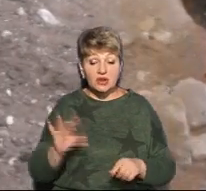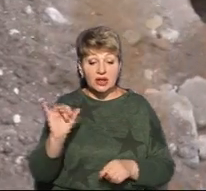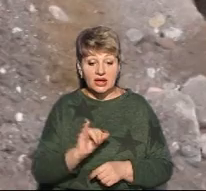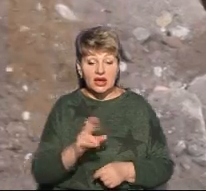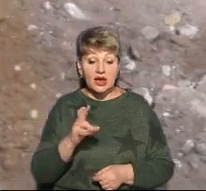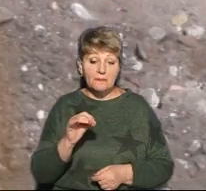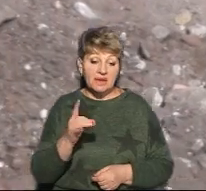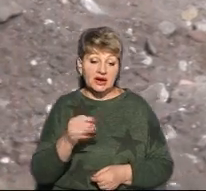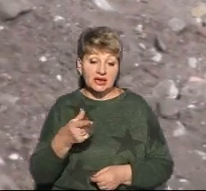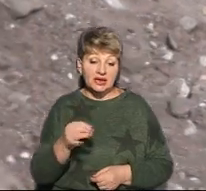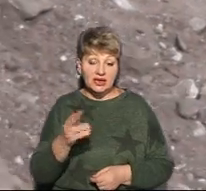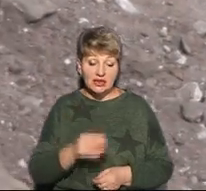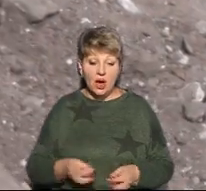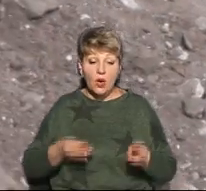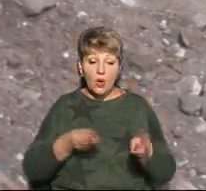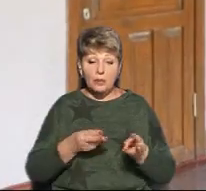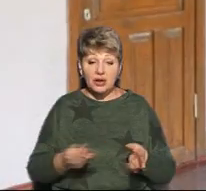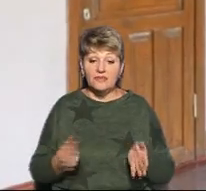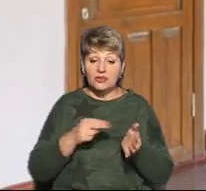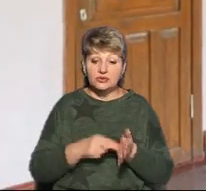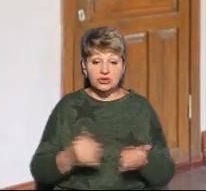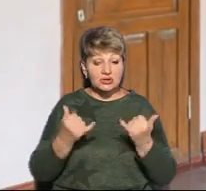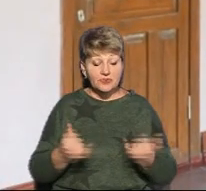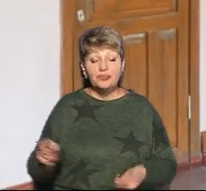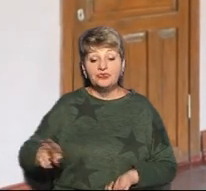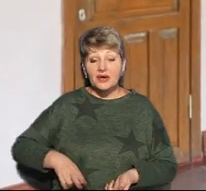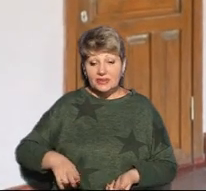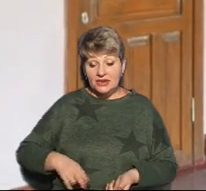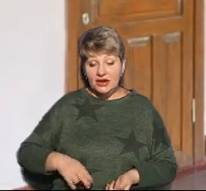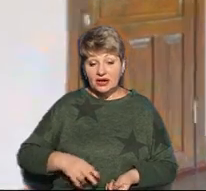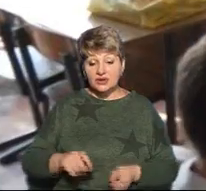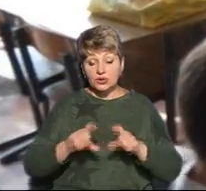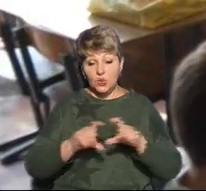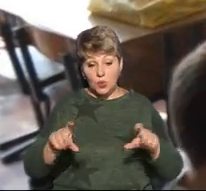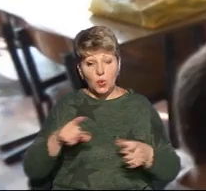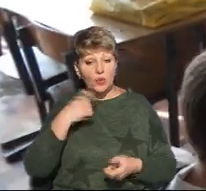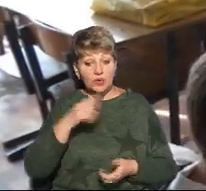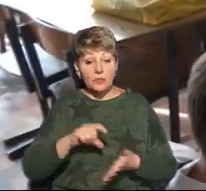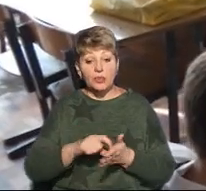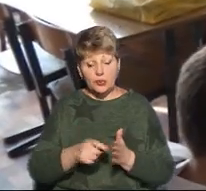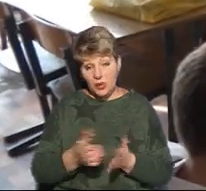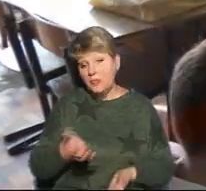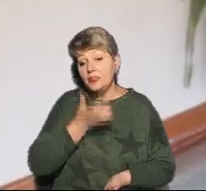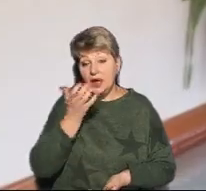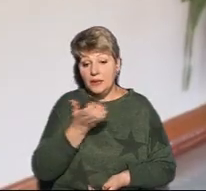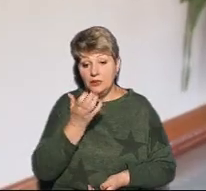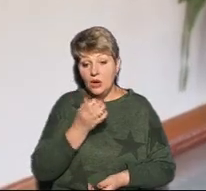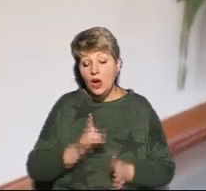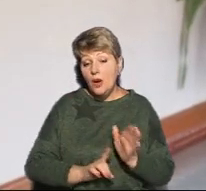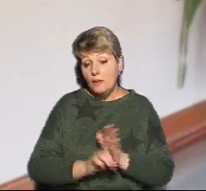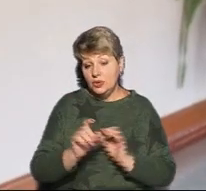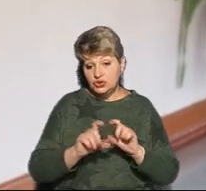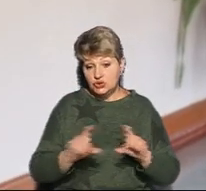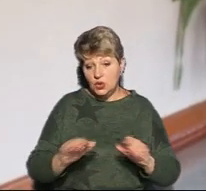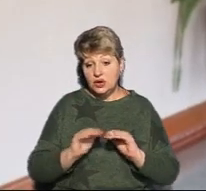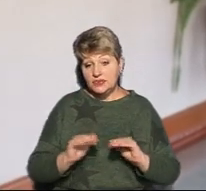колегіумі «Берегиня» опалення вмкнули сьогодні. Директорка колегіуму Інна Косенкова говорить, у приміщенні тепло. Початкова